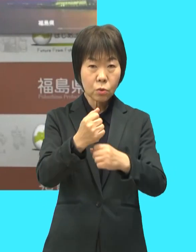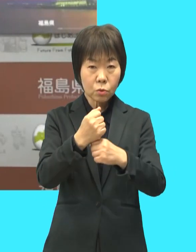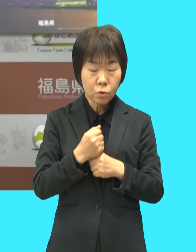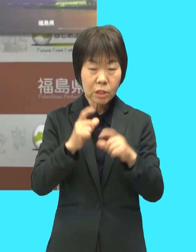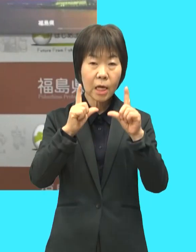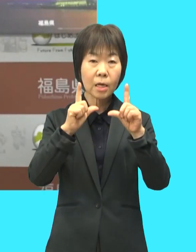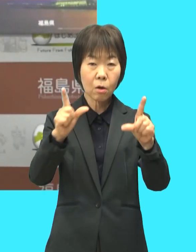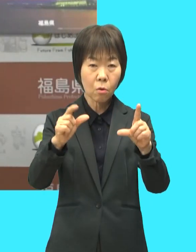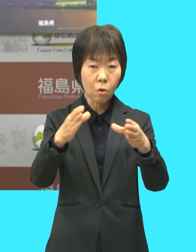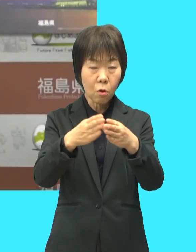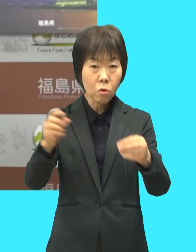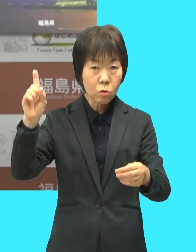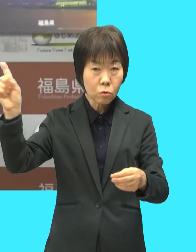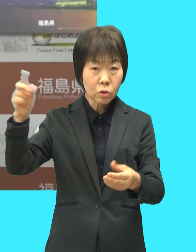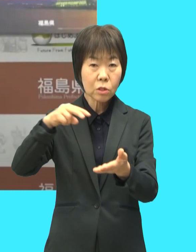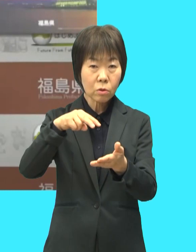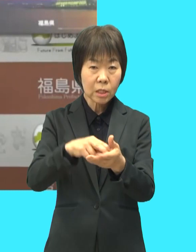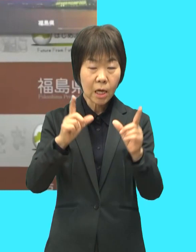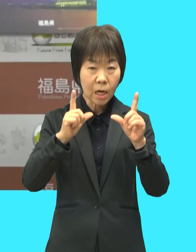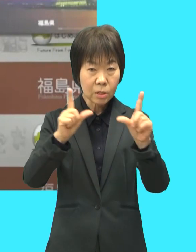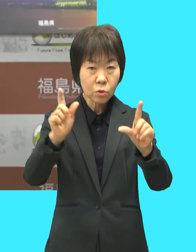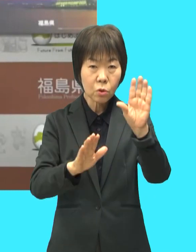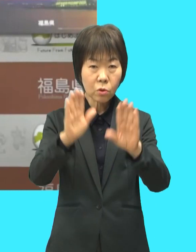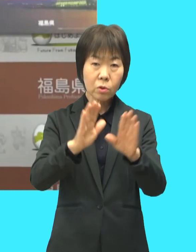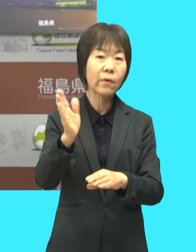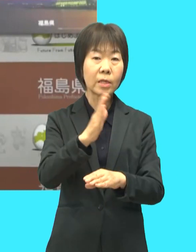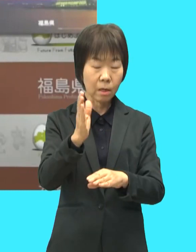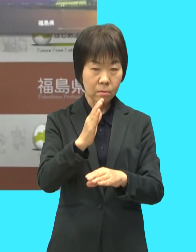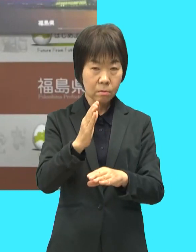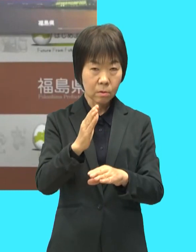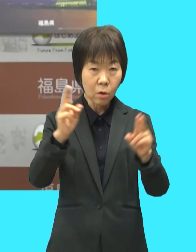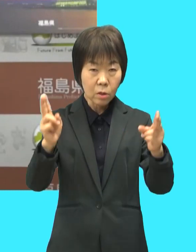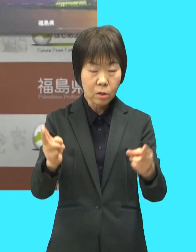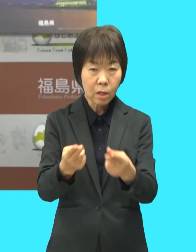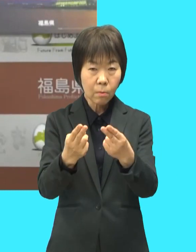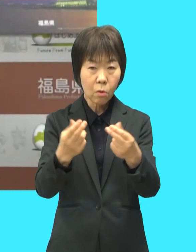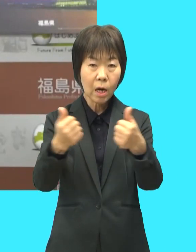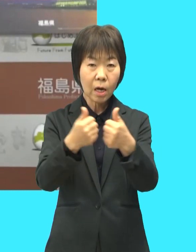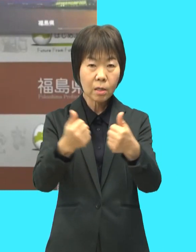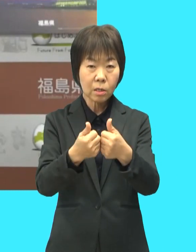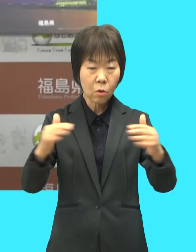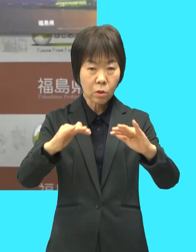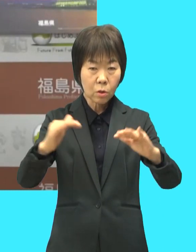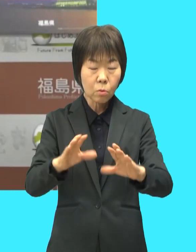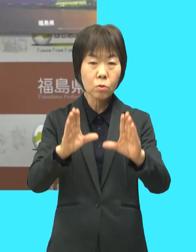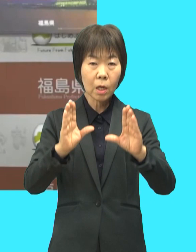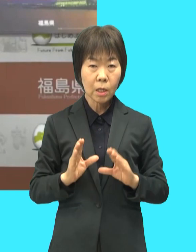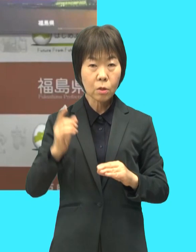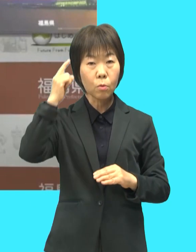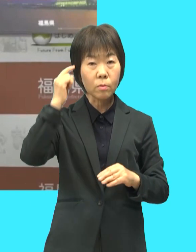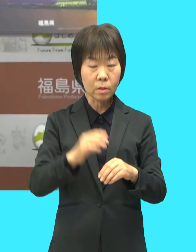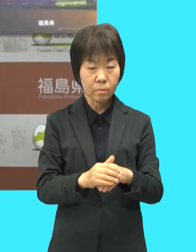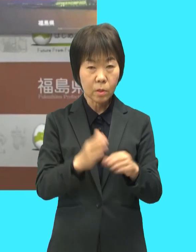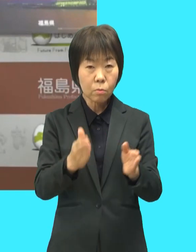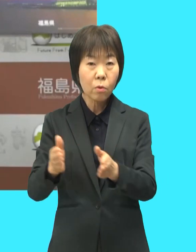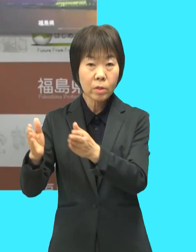を国として発出する状況にないというものは、専門家会議の議論等も受けてのことかと思います。ただ一